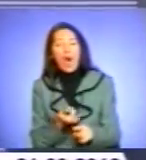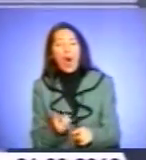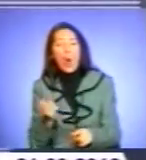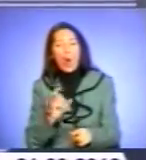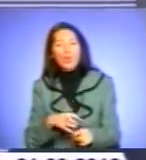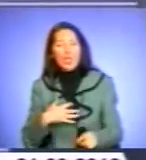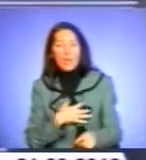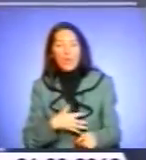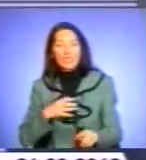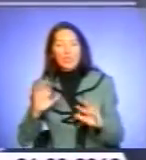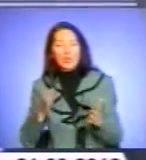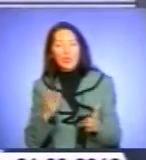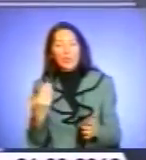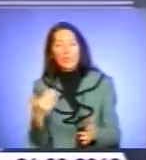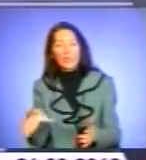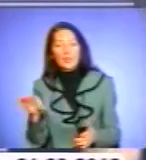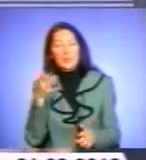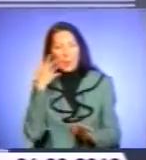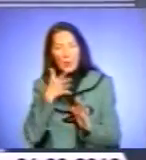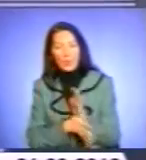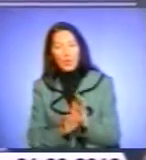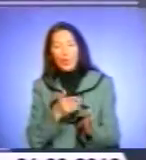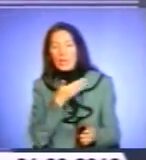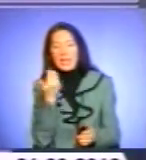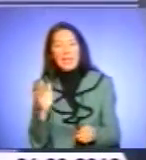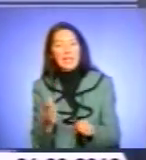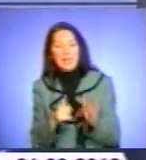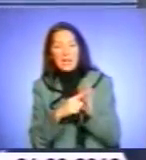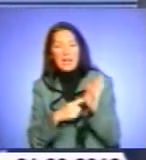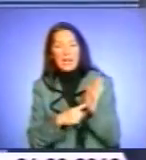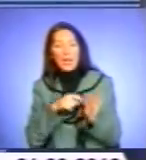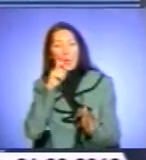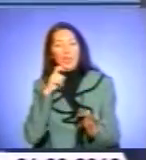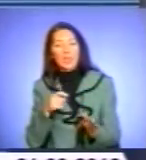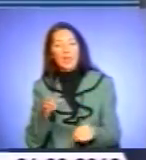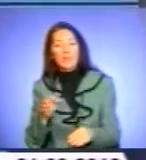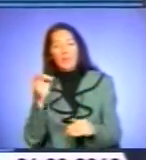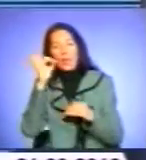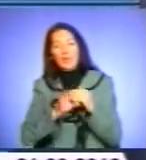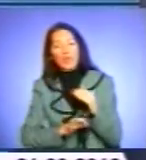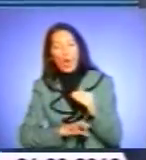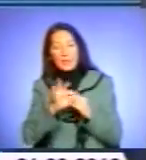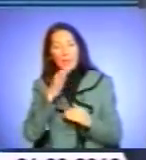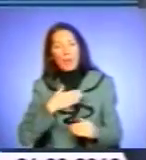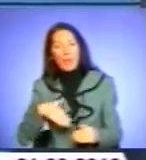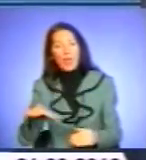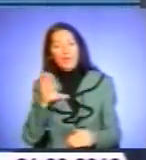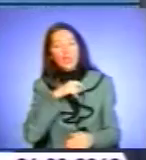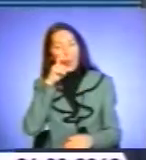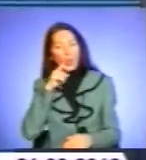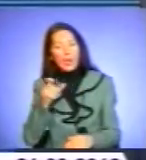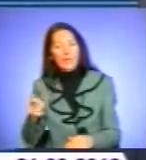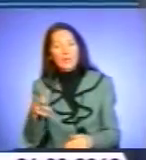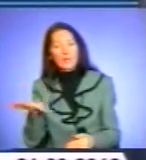все понимали, что нет деления Украины там на восток, на запад, мы все украинцы. И мы все имеем одно, и